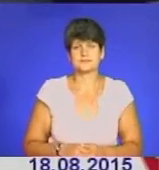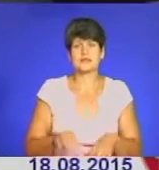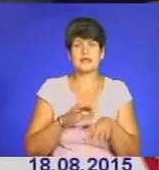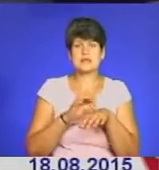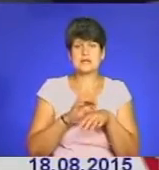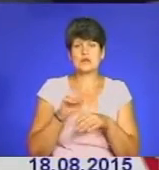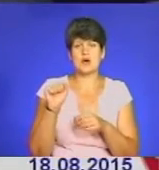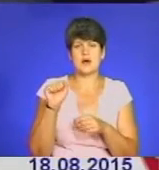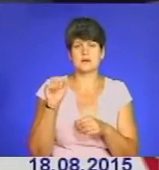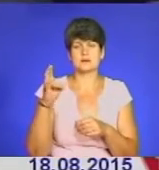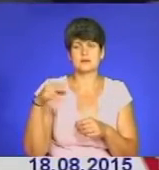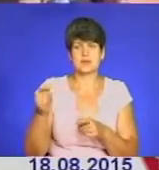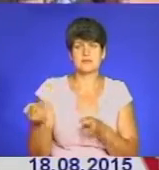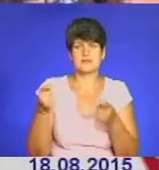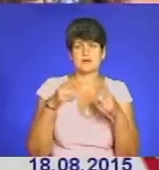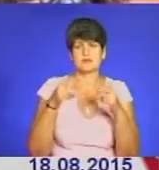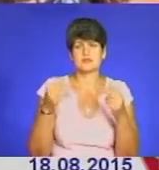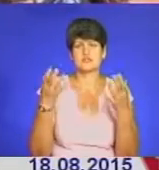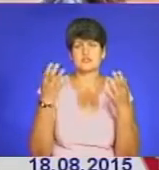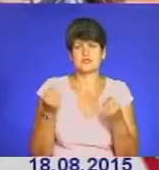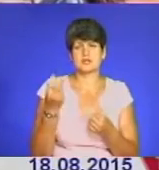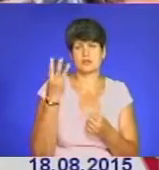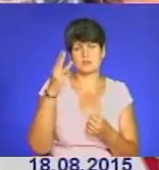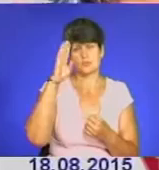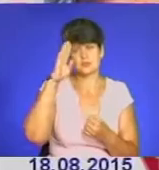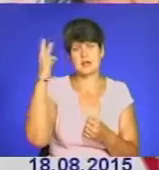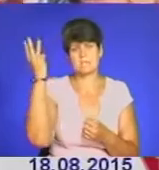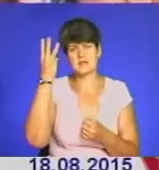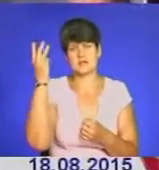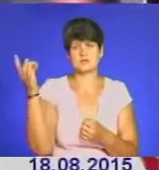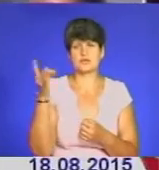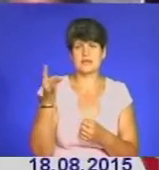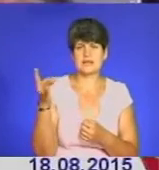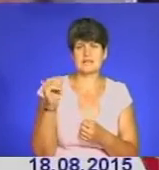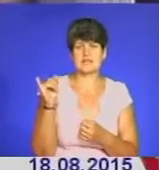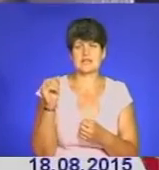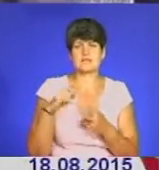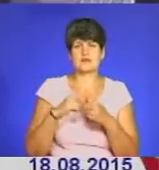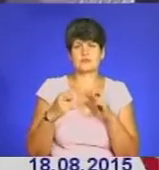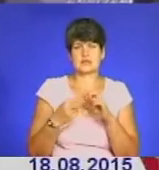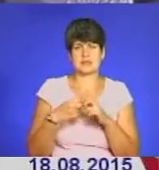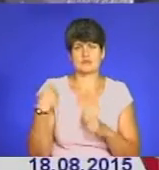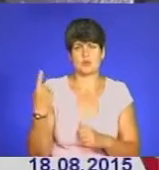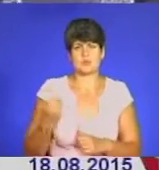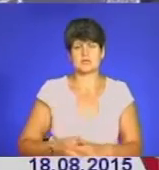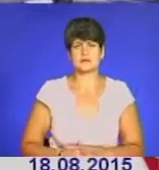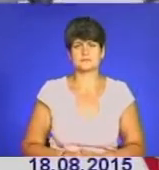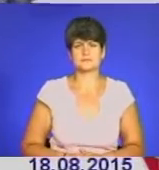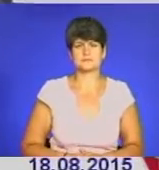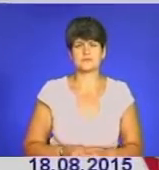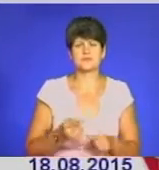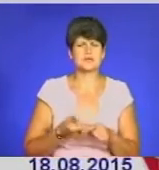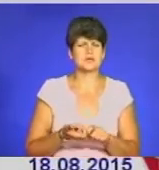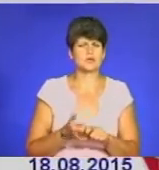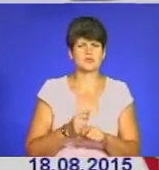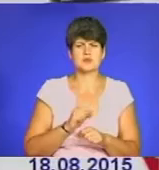Андрія привезли з Дніпропетровська разом з іще трьома воїнами з Хмельницької, Рівненської та Івано-Франківської областей. Це дуже